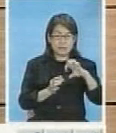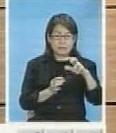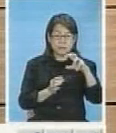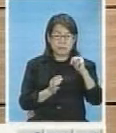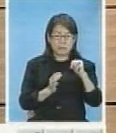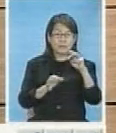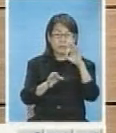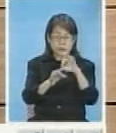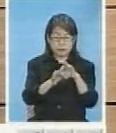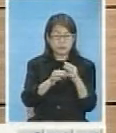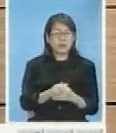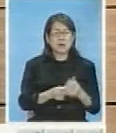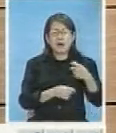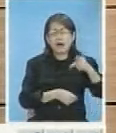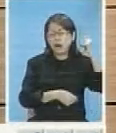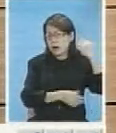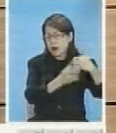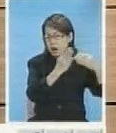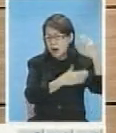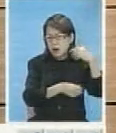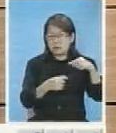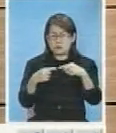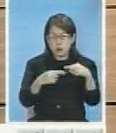ดียังอยู่ในปปช.อยู่เลยครับ